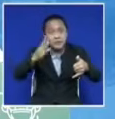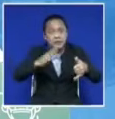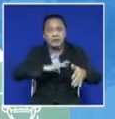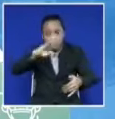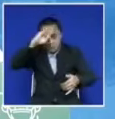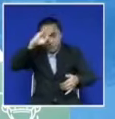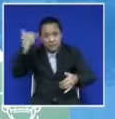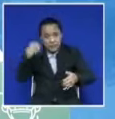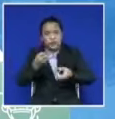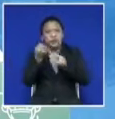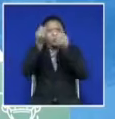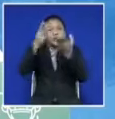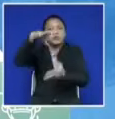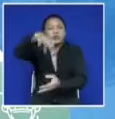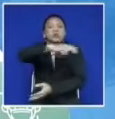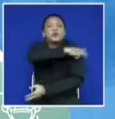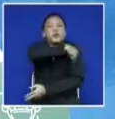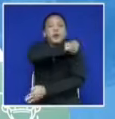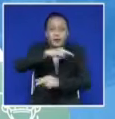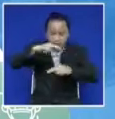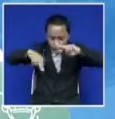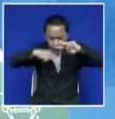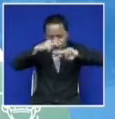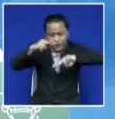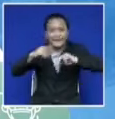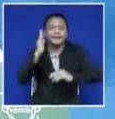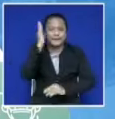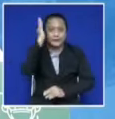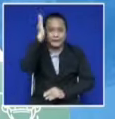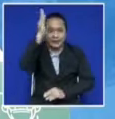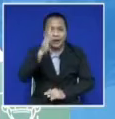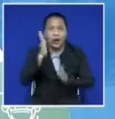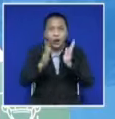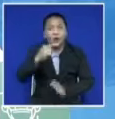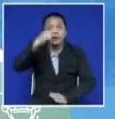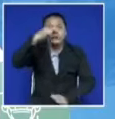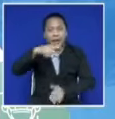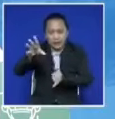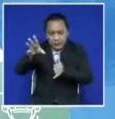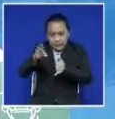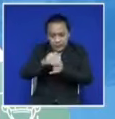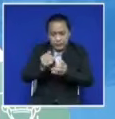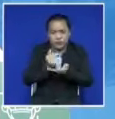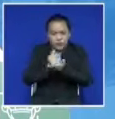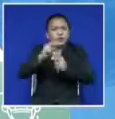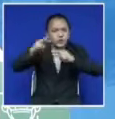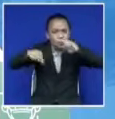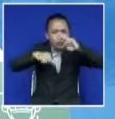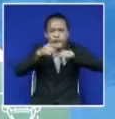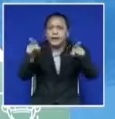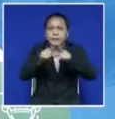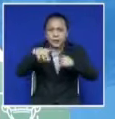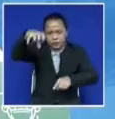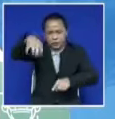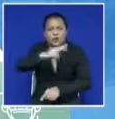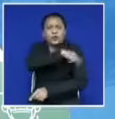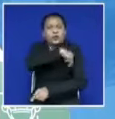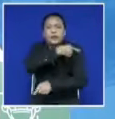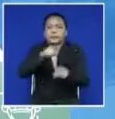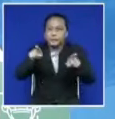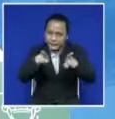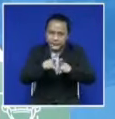ำส่งโรงพยาบาลนะเพื่อการดูแลต่อไปนะครับส่วนคนไทยที่ติดเชื้อเราก็ให้การดูแลอยู่ในสถานพยาบาลทั้งสิ้นนะ